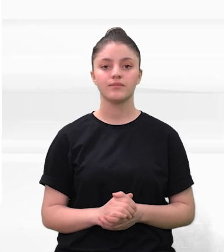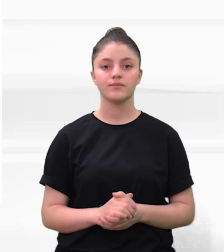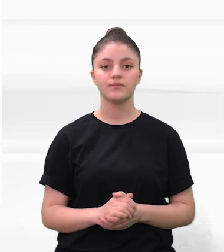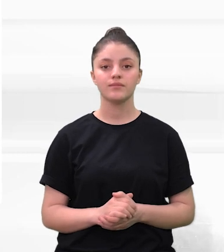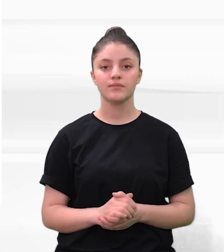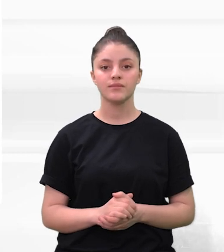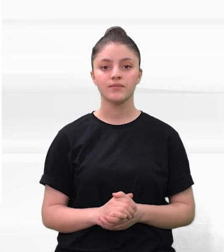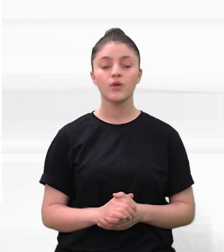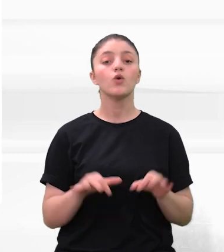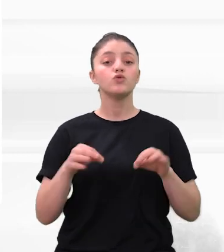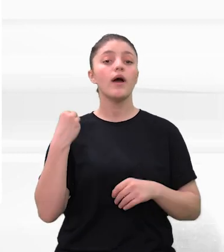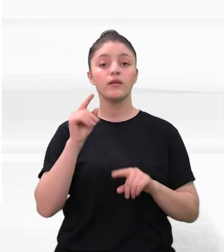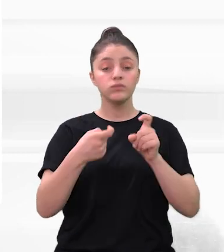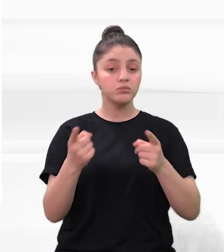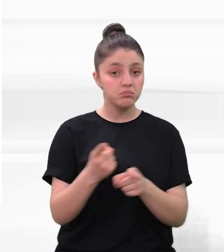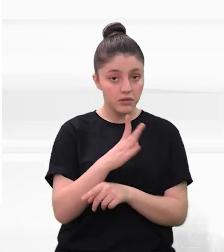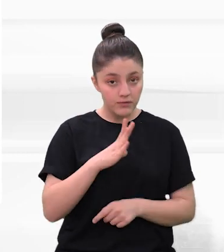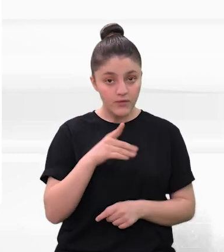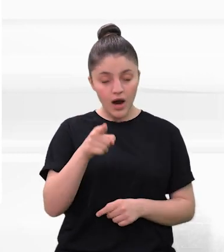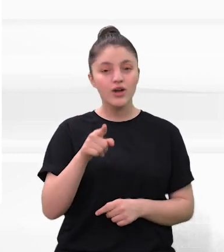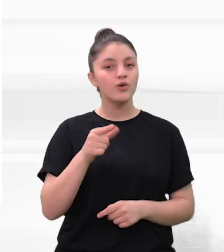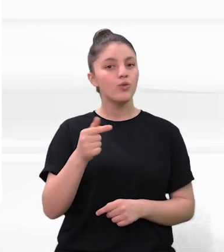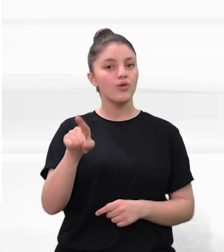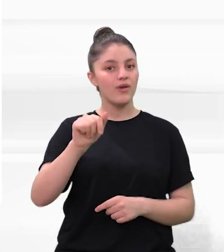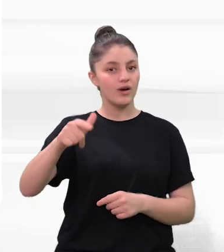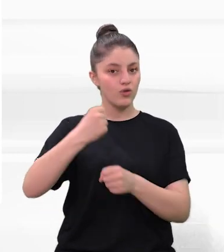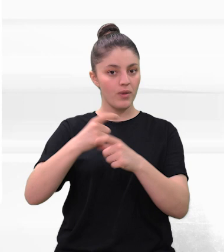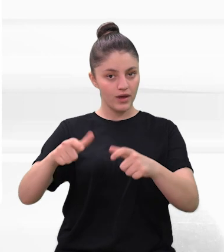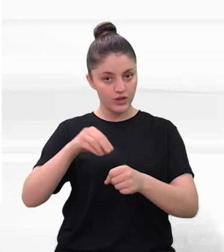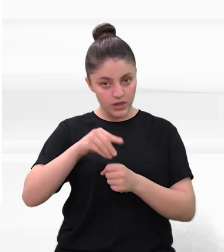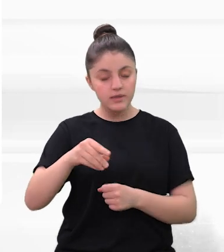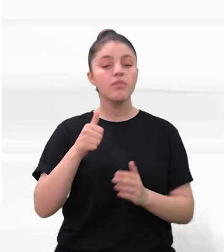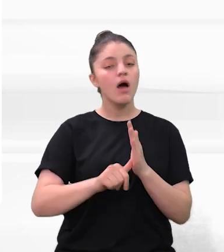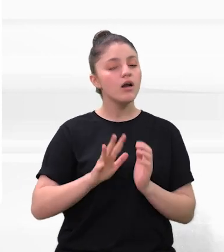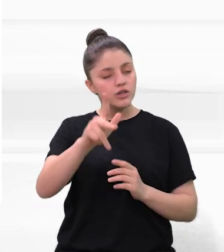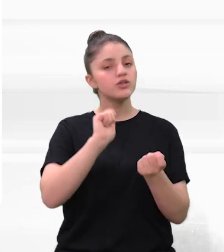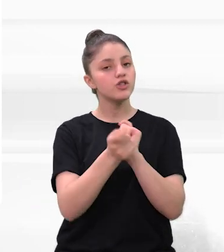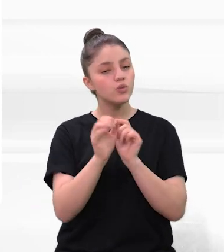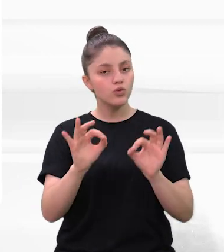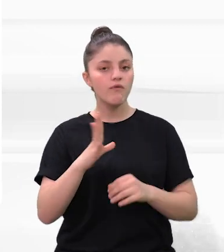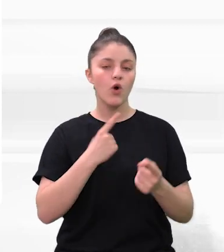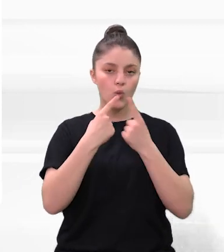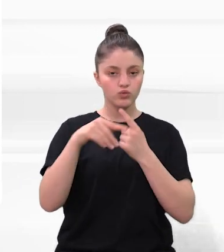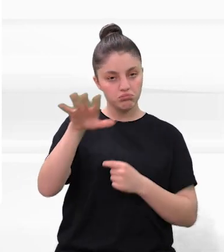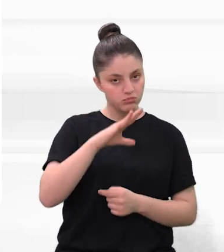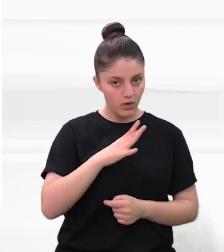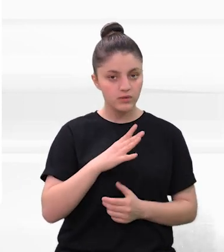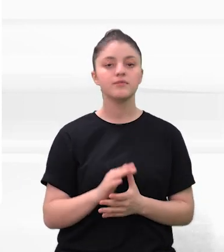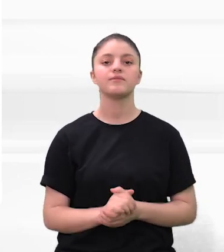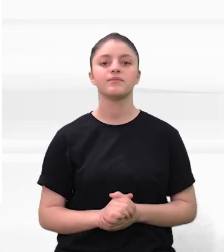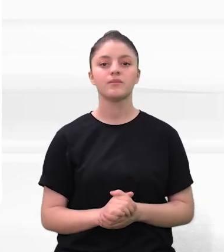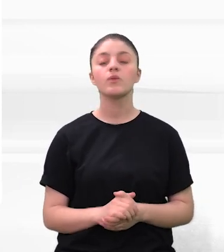hatta iyi yeni bulutlu alabiliyorsunuz göbeklitepedeki tarihi değiştiği ve değişeceğini bundan sonra da konuşulmaktadır